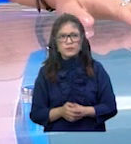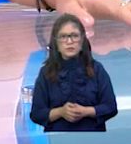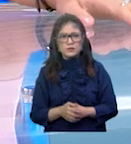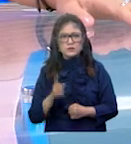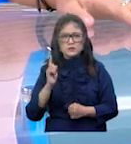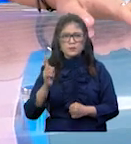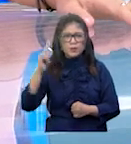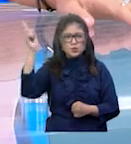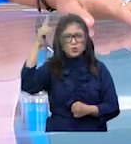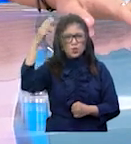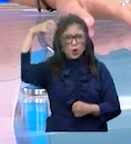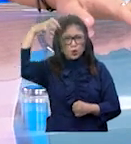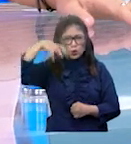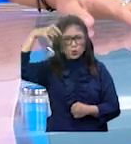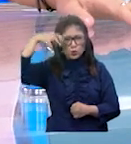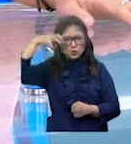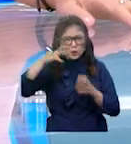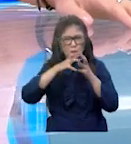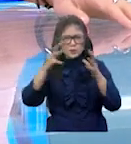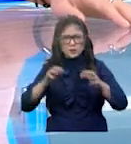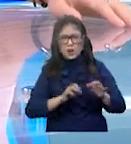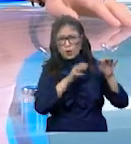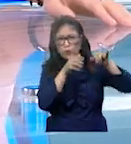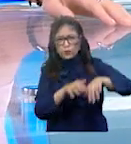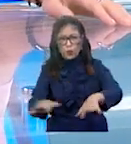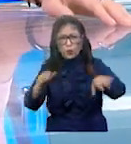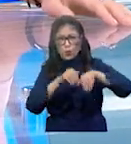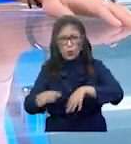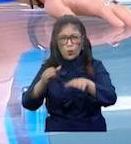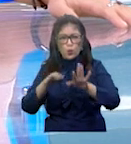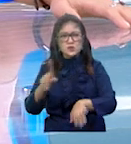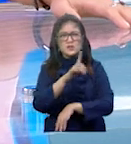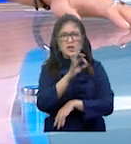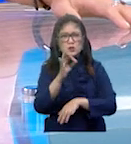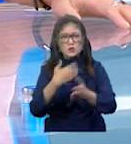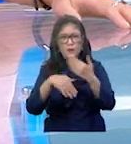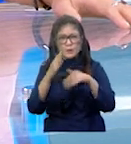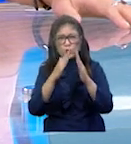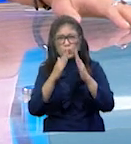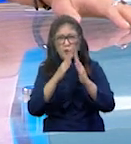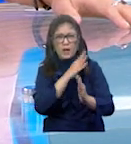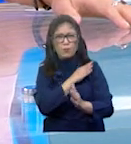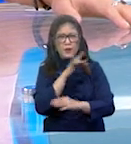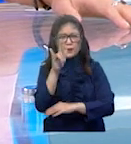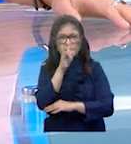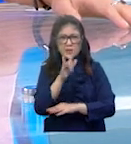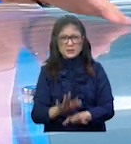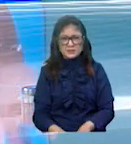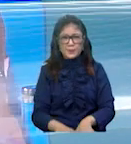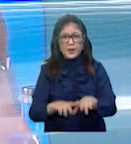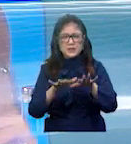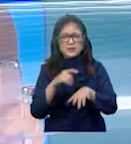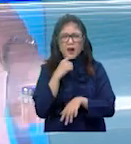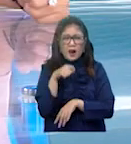Akibat curah hujan yang cukup tinggi dan luapan air kali, ratusan rumah warga di Kabupaten Bekasi, Jawa Barat terendam banjir. Lansia dan balita bahkan